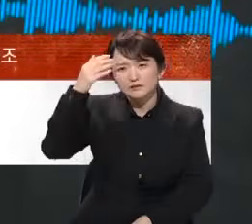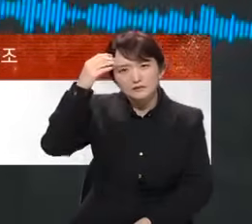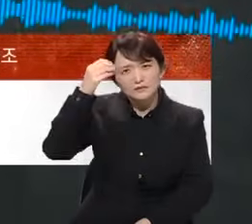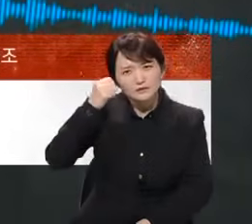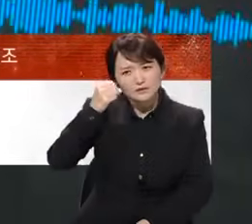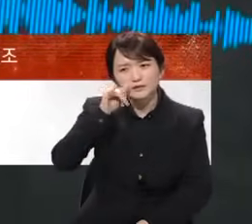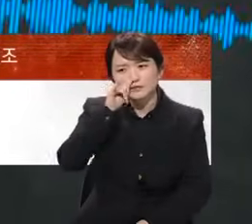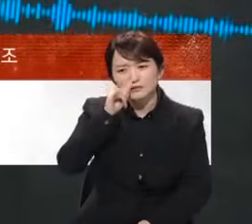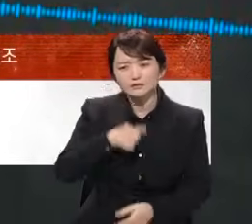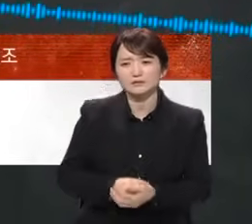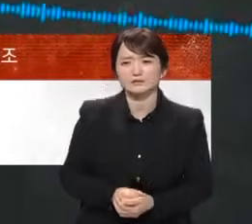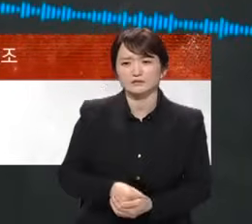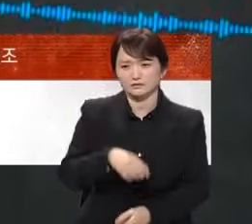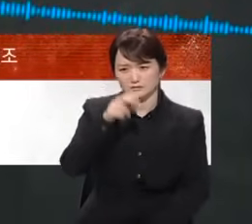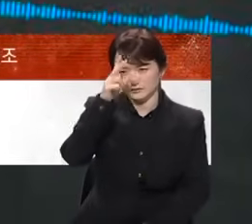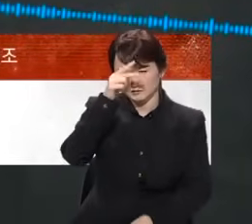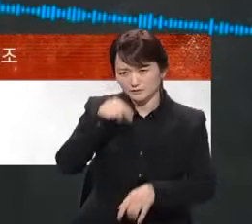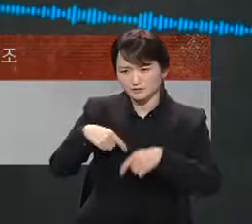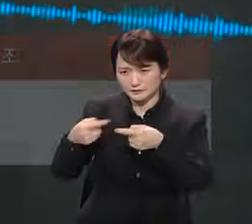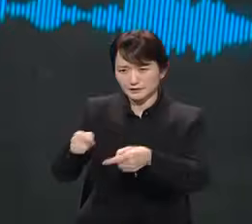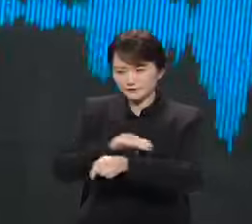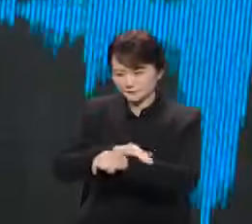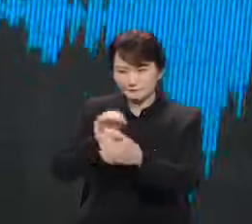하거든요. 경찰에 성실히 말씀 올렸고요.